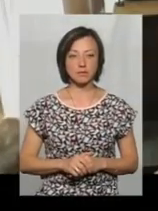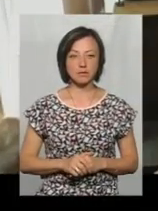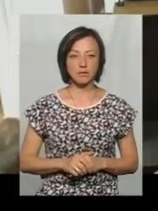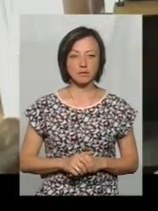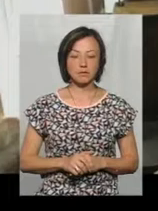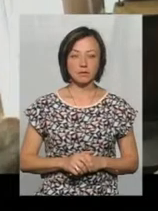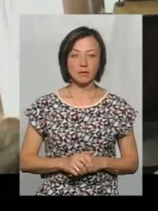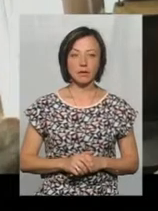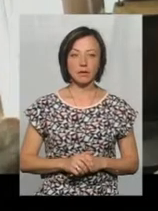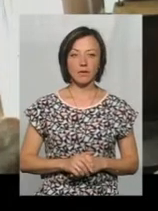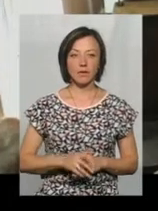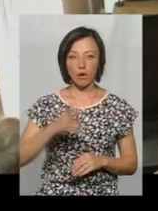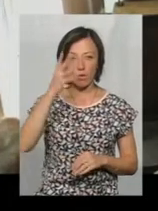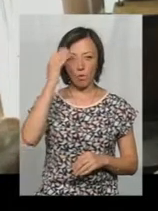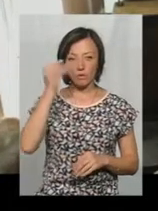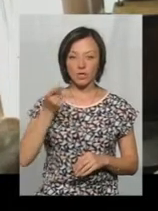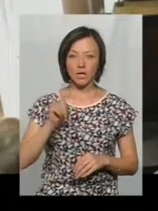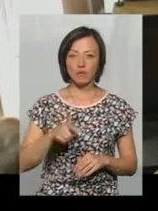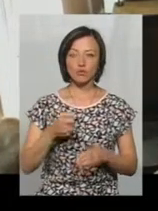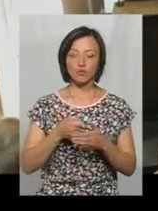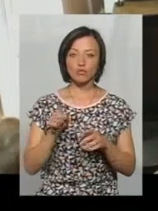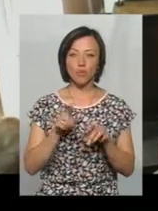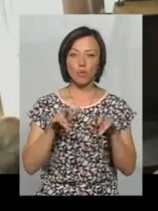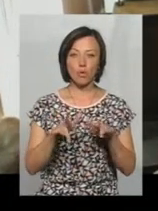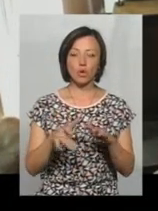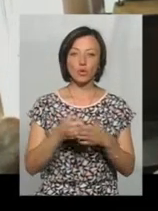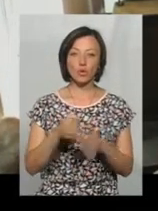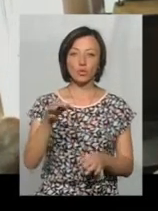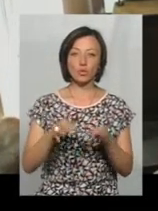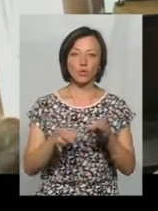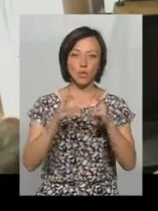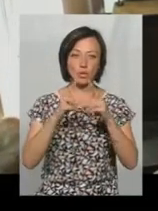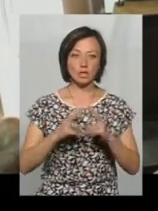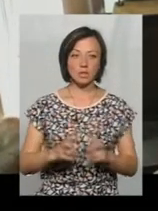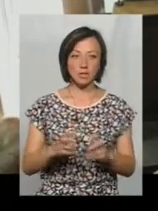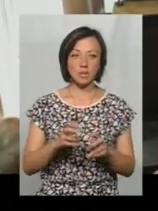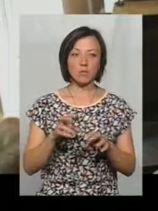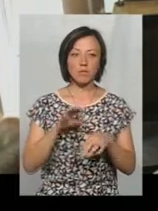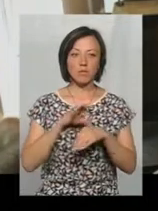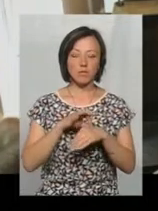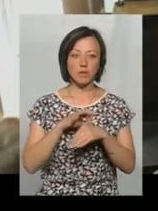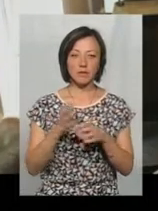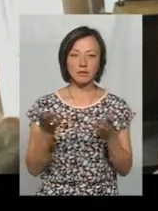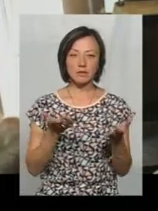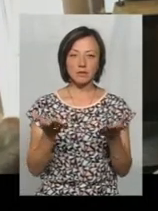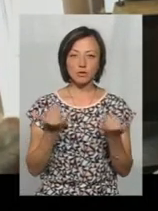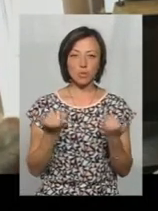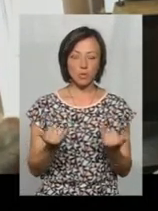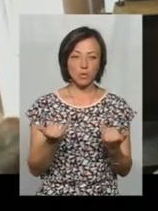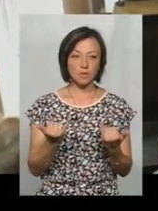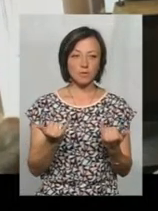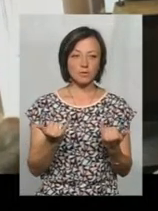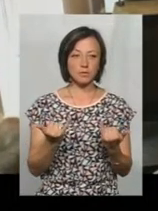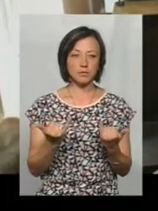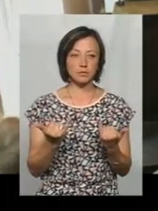Враховуючи те, що в ході досудового розслідування проводилися негласні слідчо-розшукові дії, які сьогодні і, звичайно,